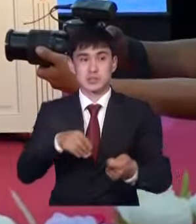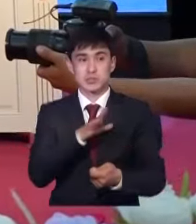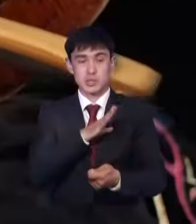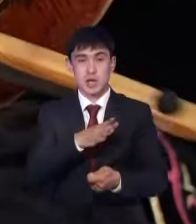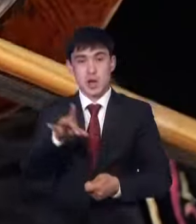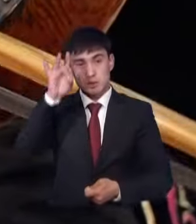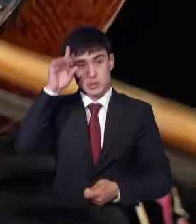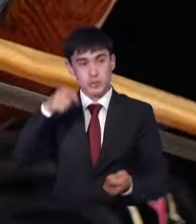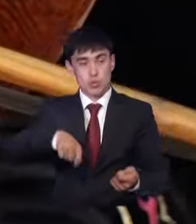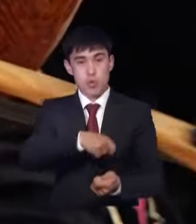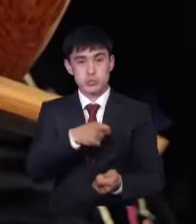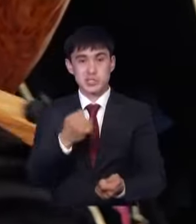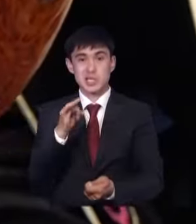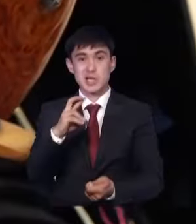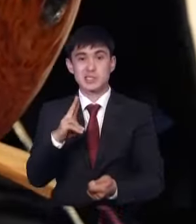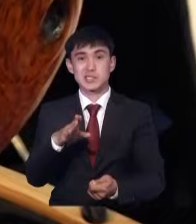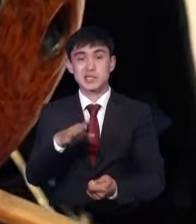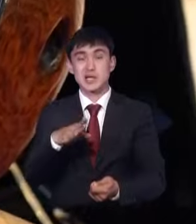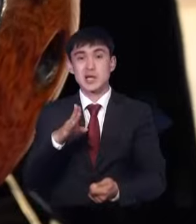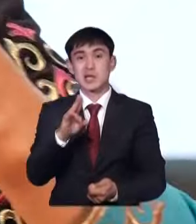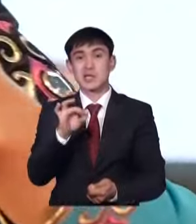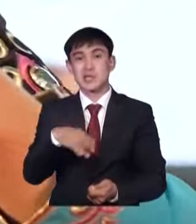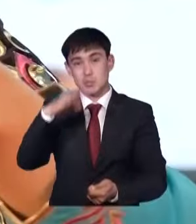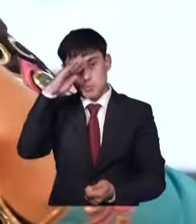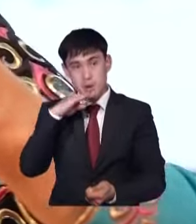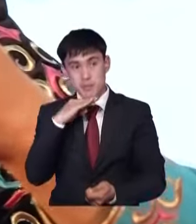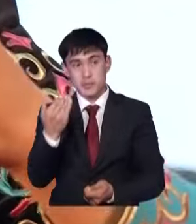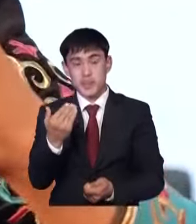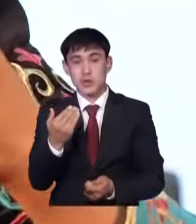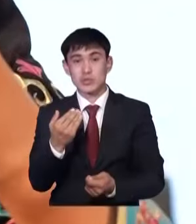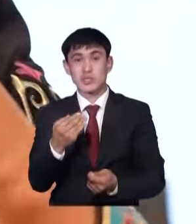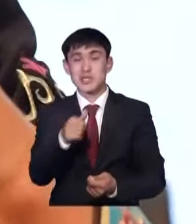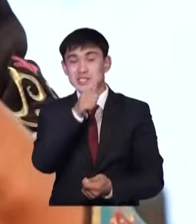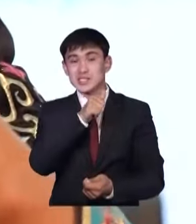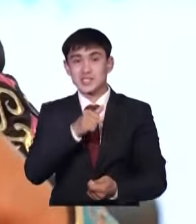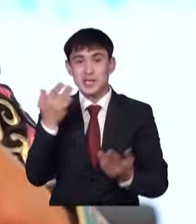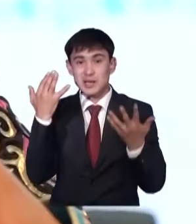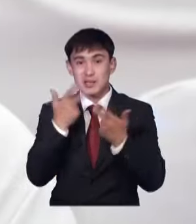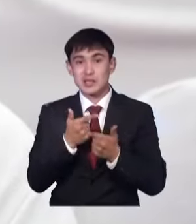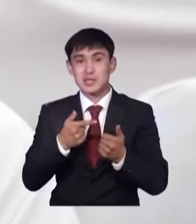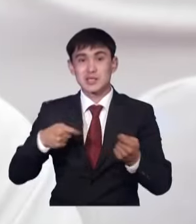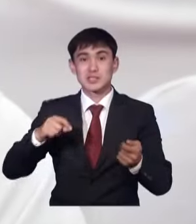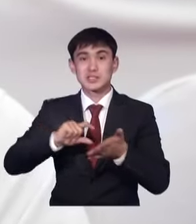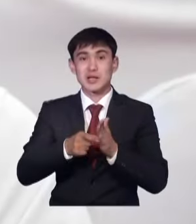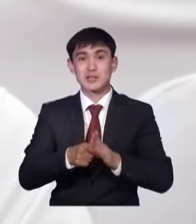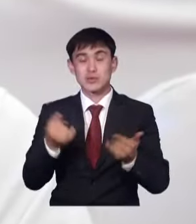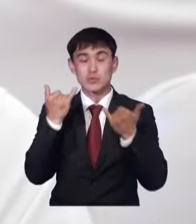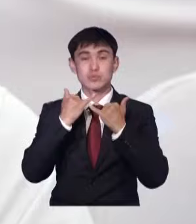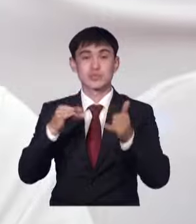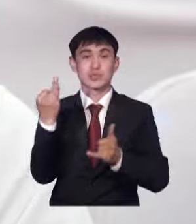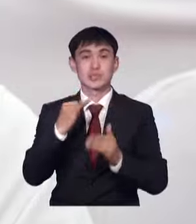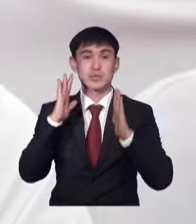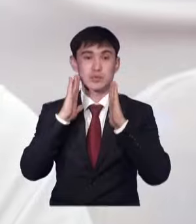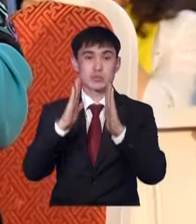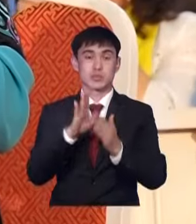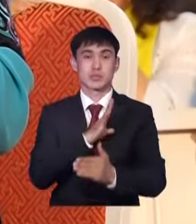Әйгілі қобызшы Ильястың кіндік әкесі. Киелі қара қобызының сиқырлы сарыны зал үшін бір сәт тарихқа